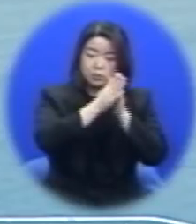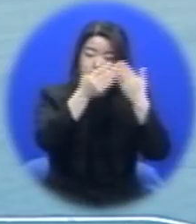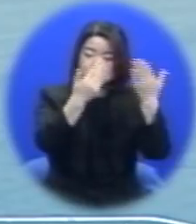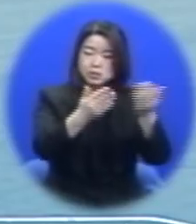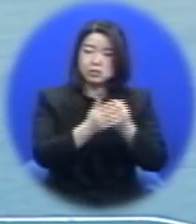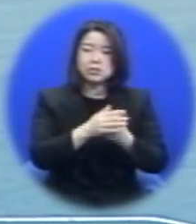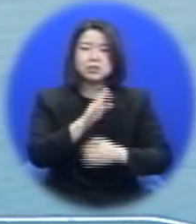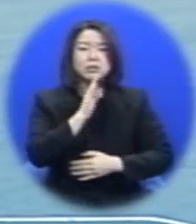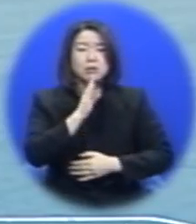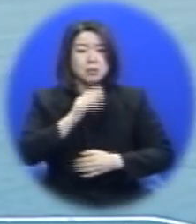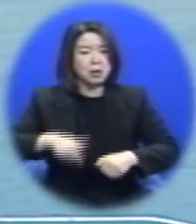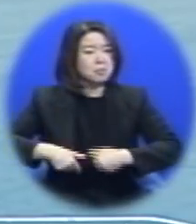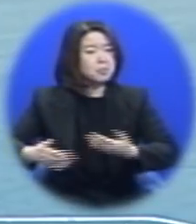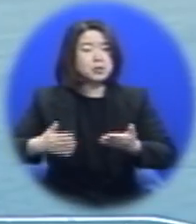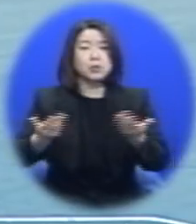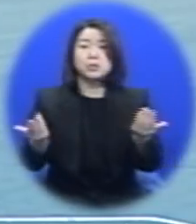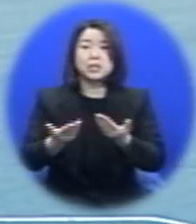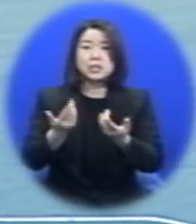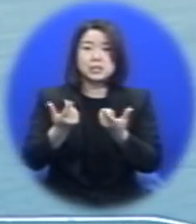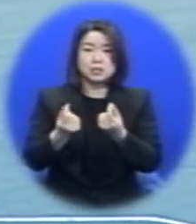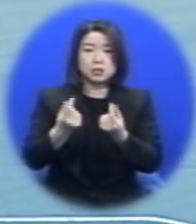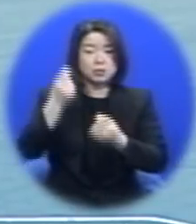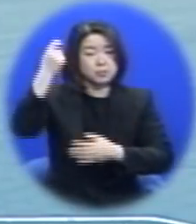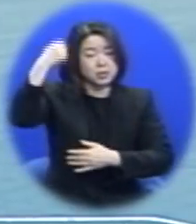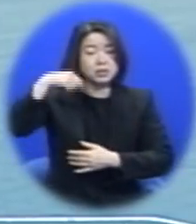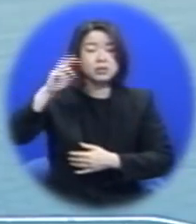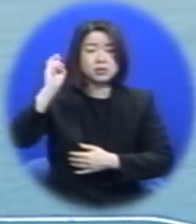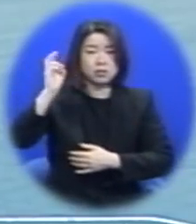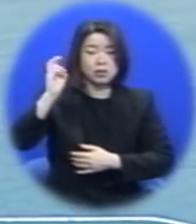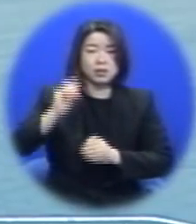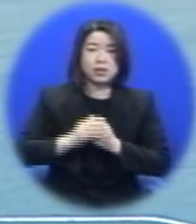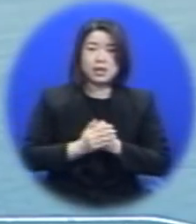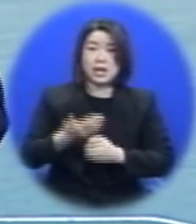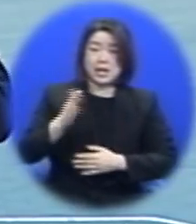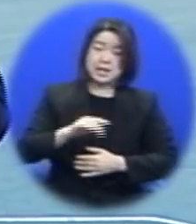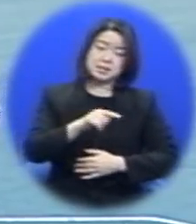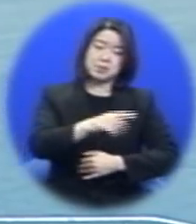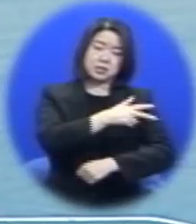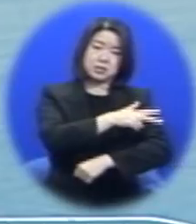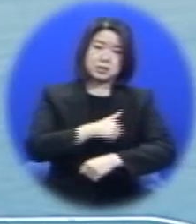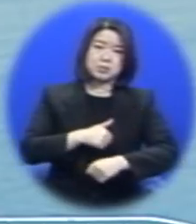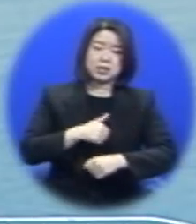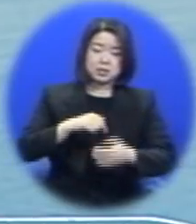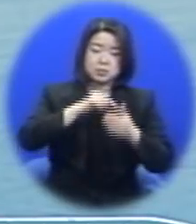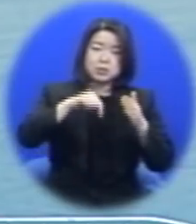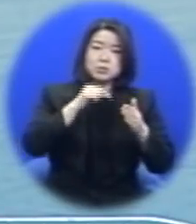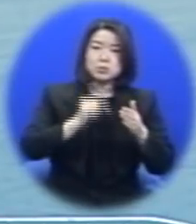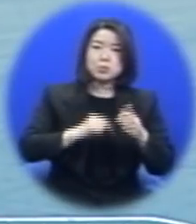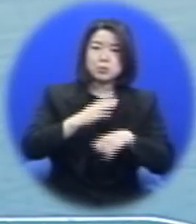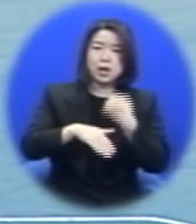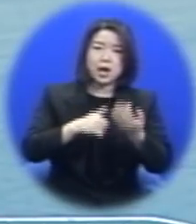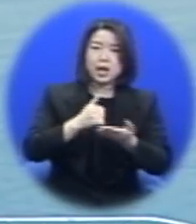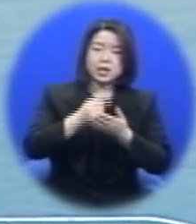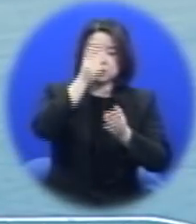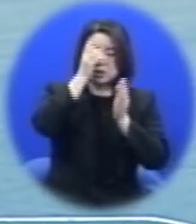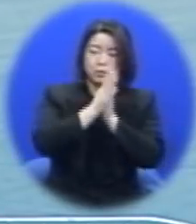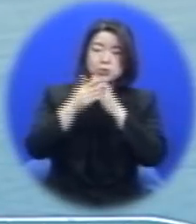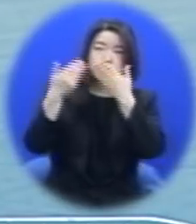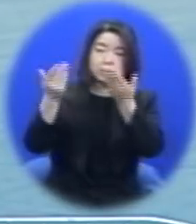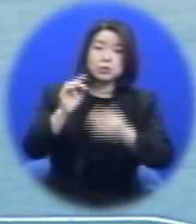정말 쓸데없는 일처럼 느껴질지 모르겠어요. 그때 그 집사님이 속으로 하나님께 그렇게 기도했답니다.